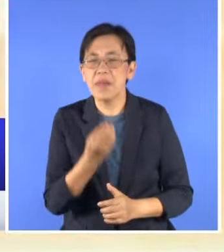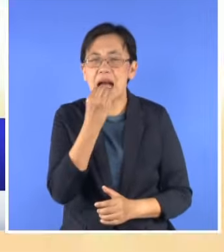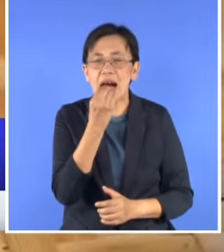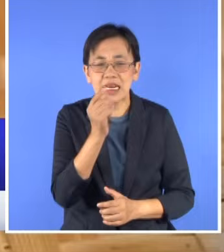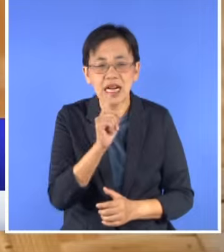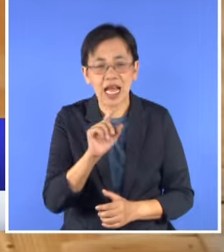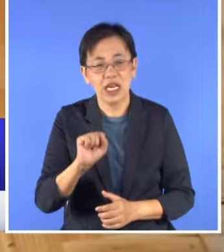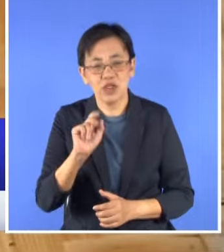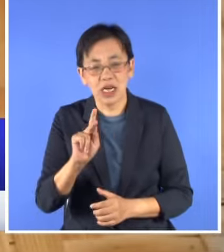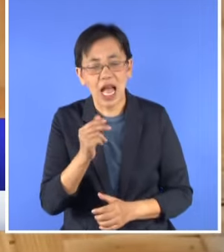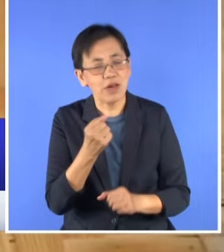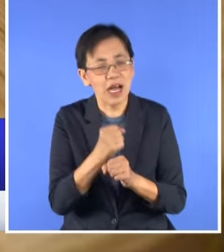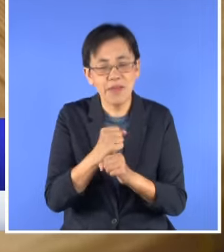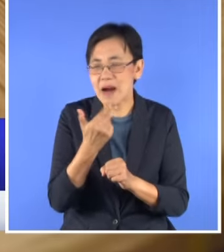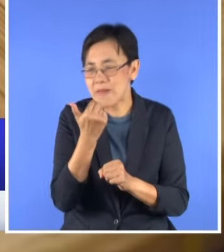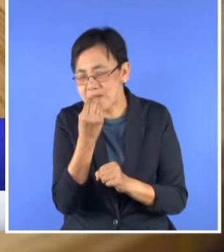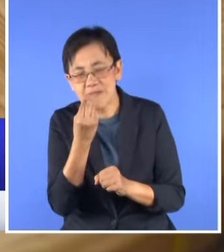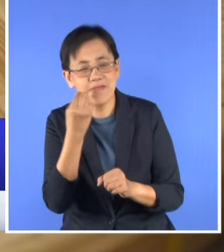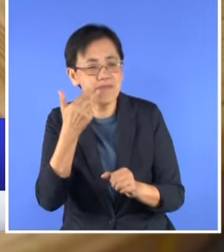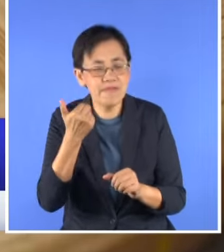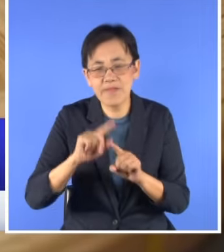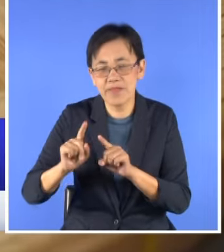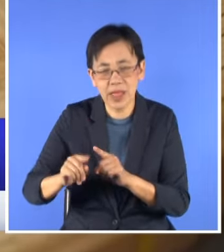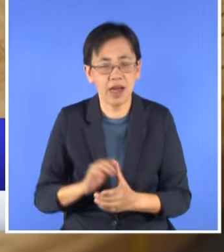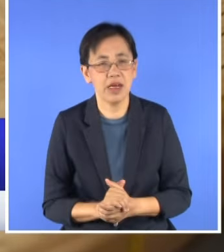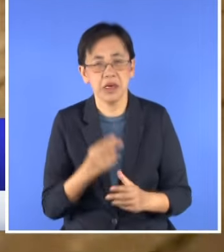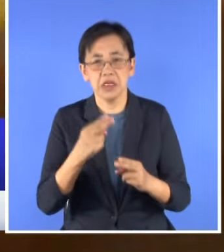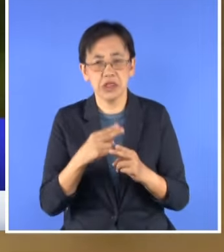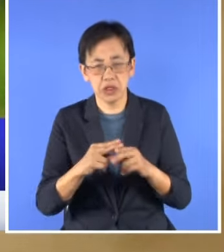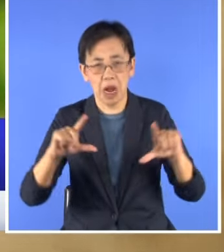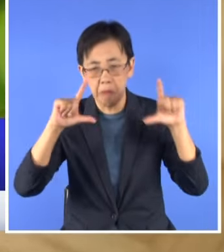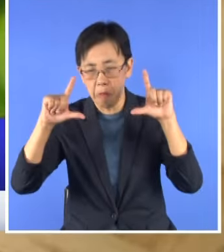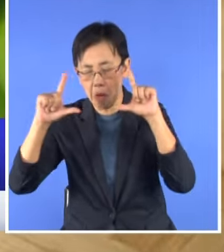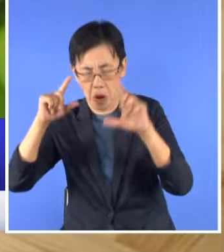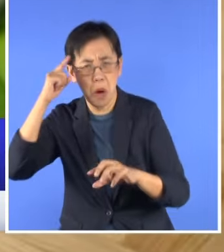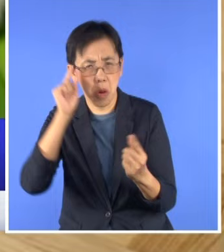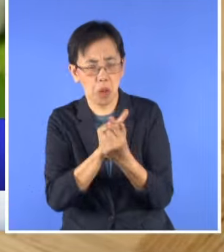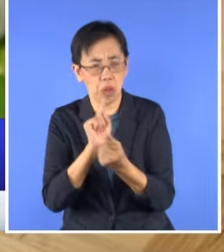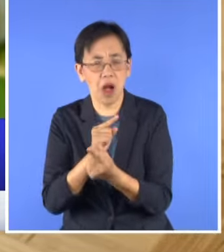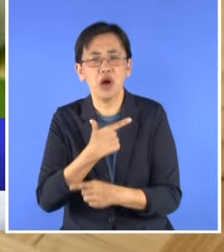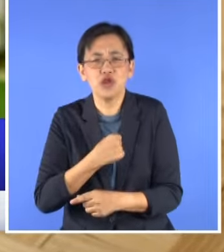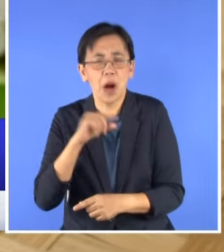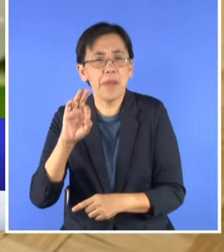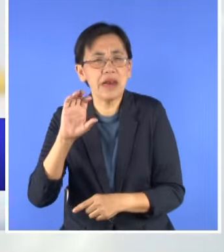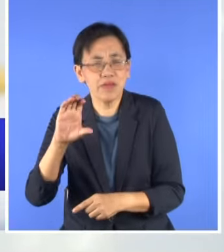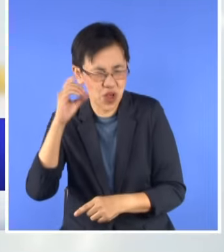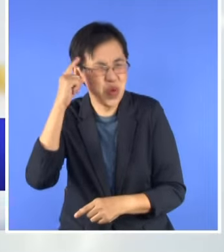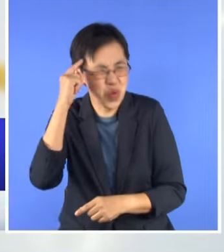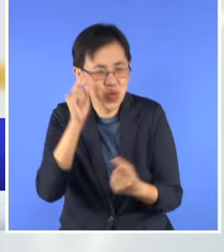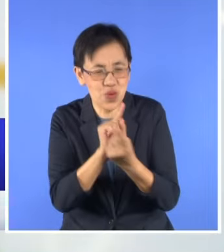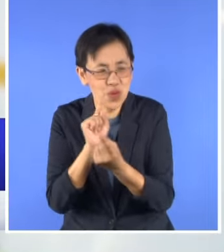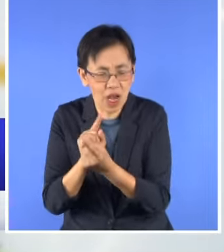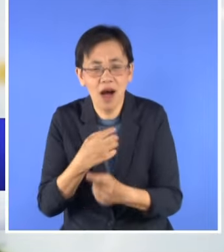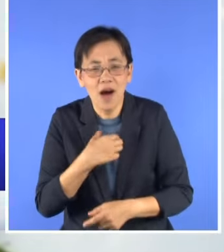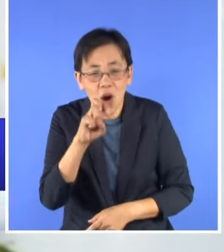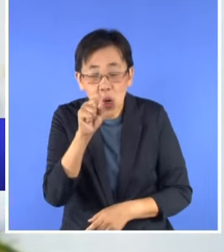แก้วคัลเลอร์ฟูลนะคะมีรายชื่อเชฟที่หลายคนก็เป็นแฟนคลับอยู่หรือไม่ก็เคยรู้จักอยู่อยากจะไปลองชิ